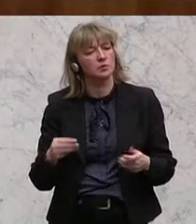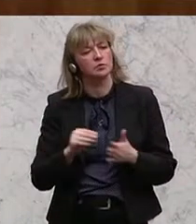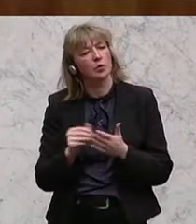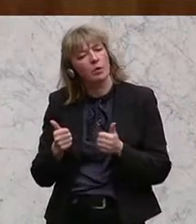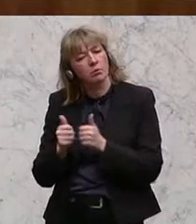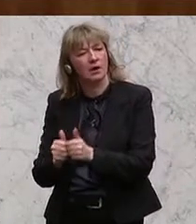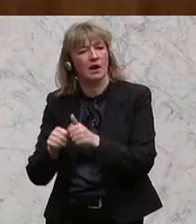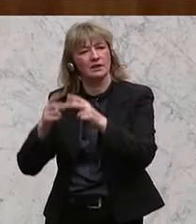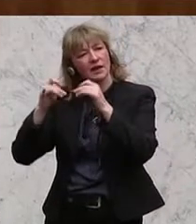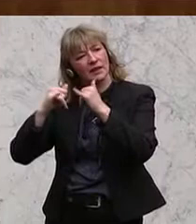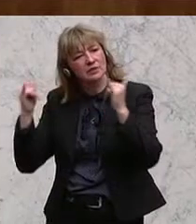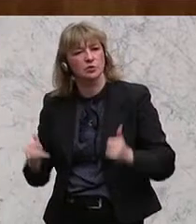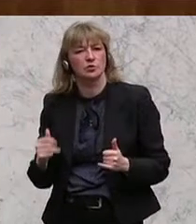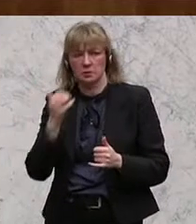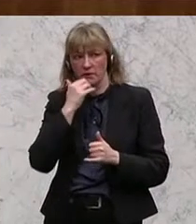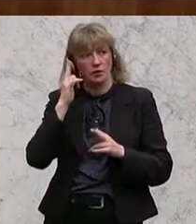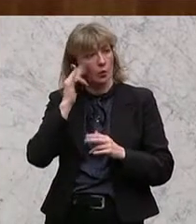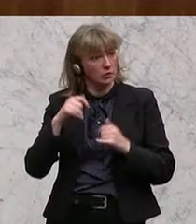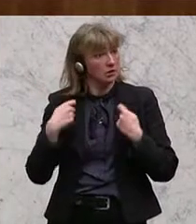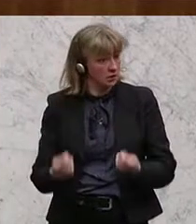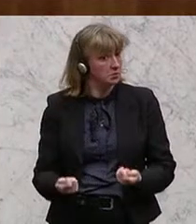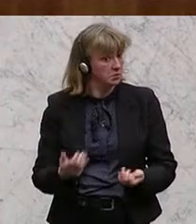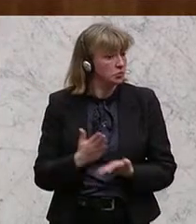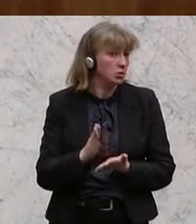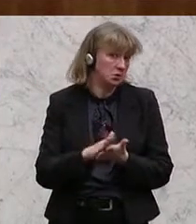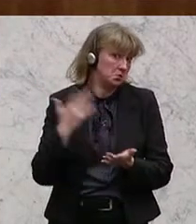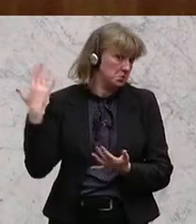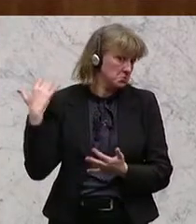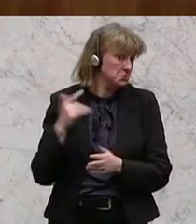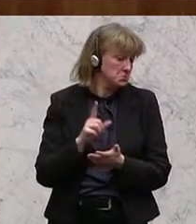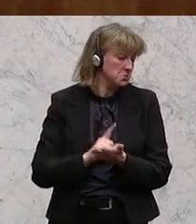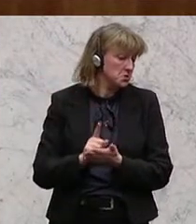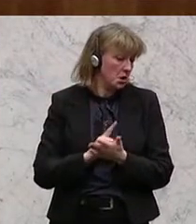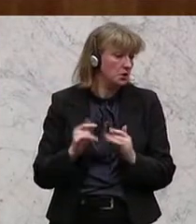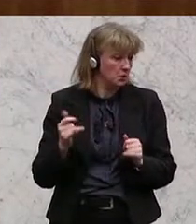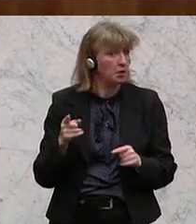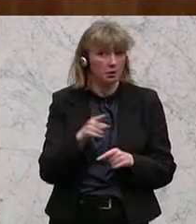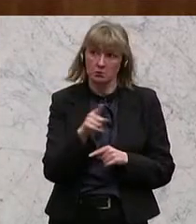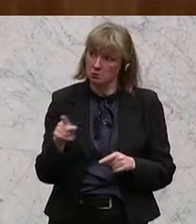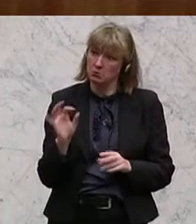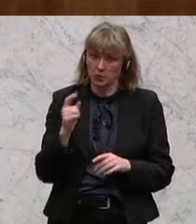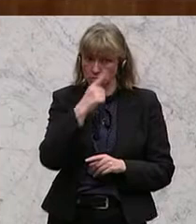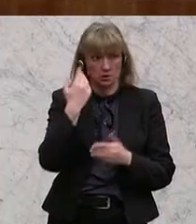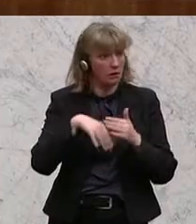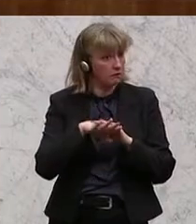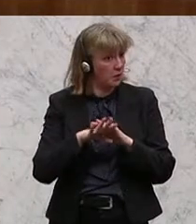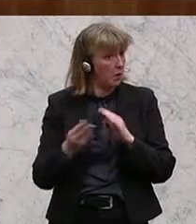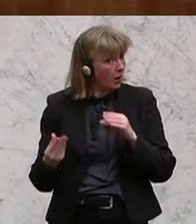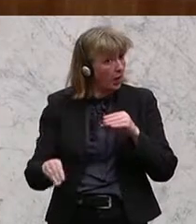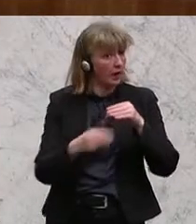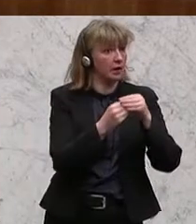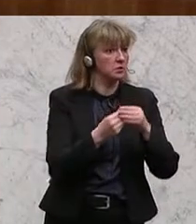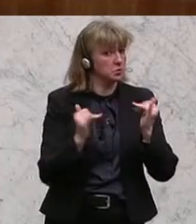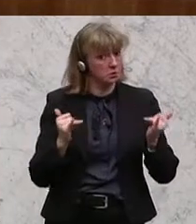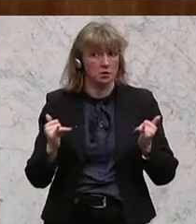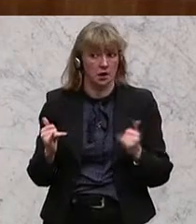Begleitinstitutionen, private Universitäten, die es gibt schon seit einiger Zeit, die sind durchaus eine sinnvolle Ergänzung.